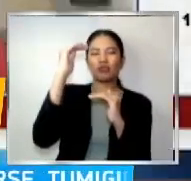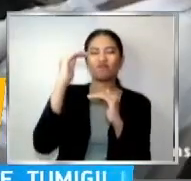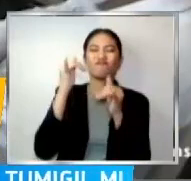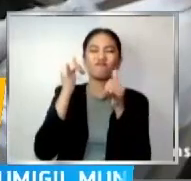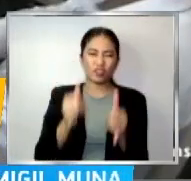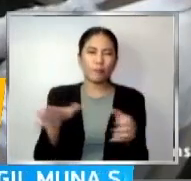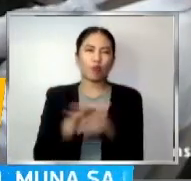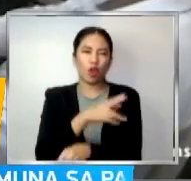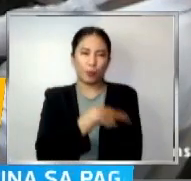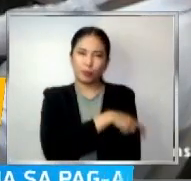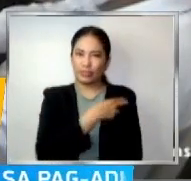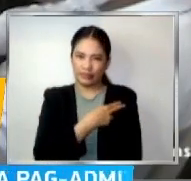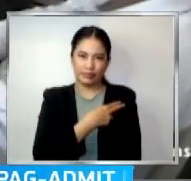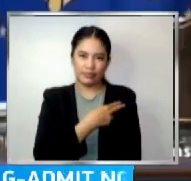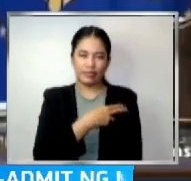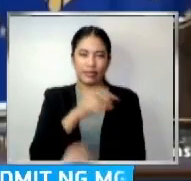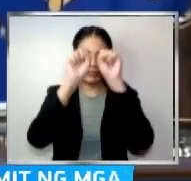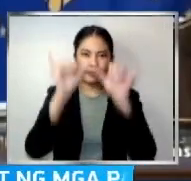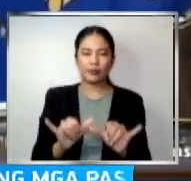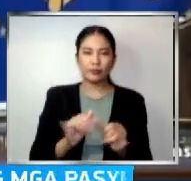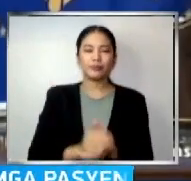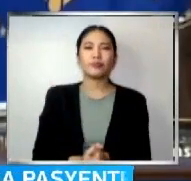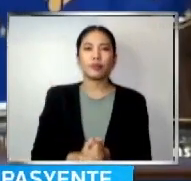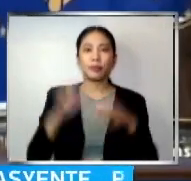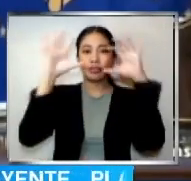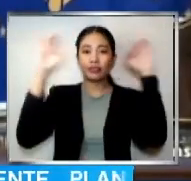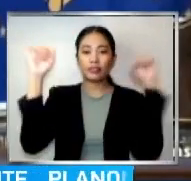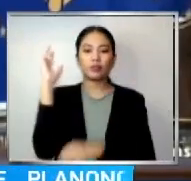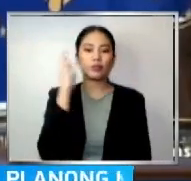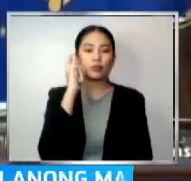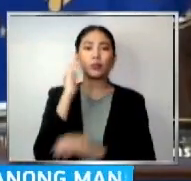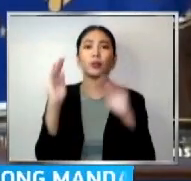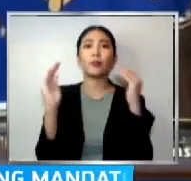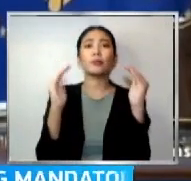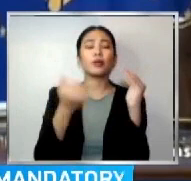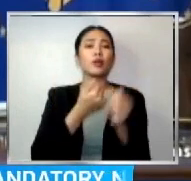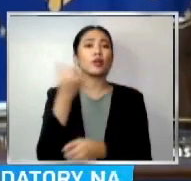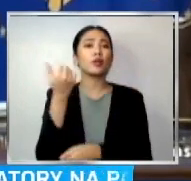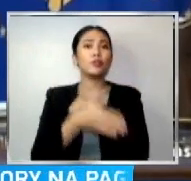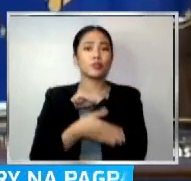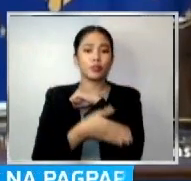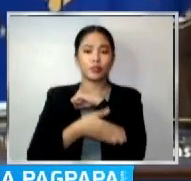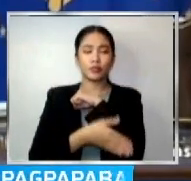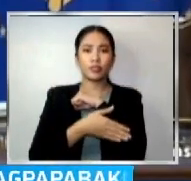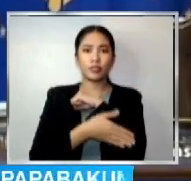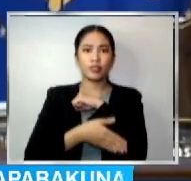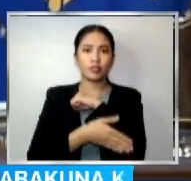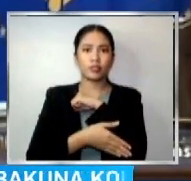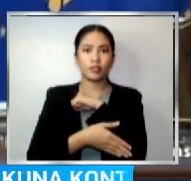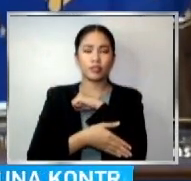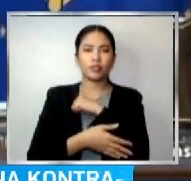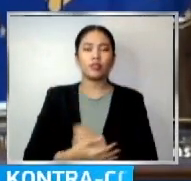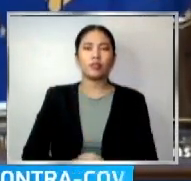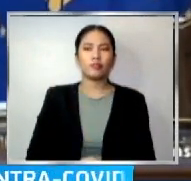system. Sa gitna nito, sabi ng Pangulo, compared with other countries, which is not really the time to